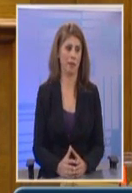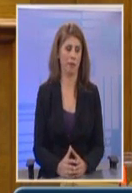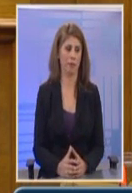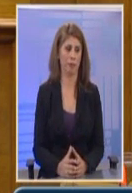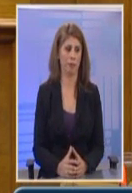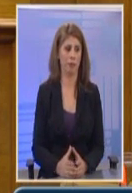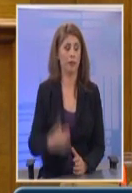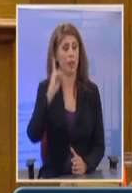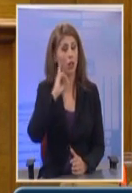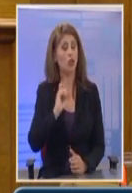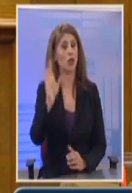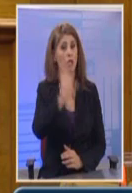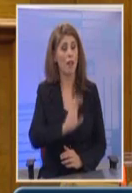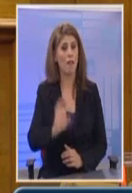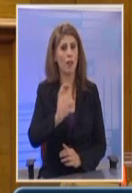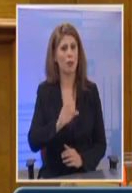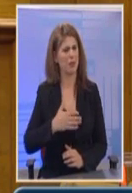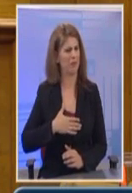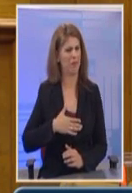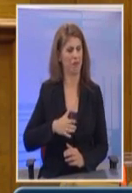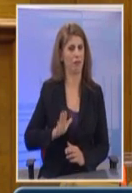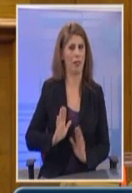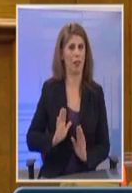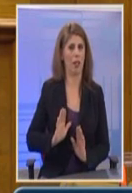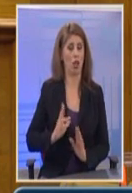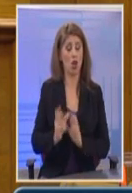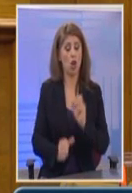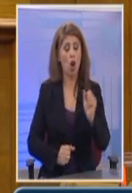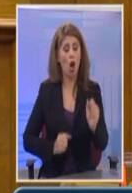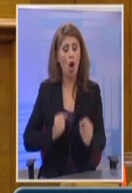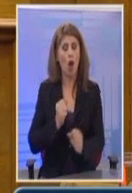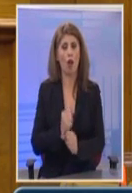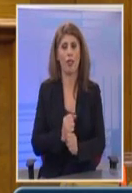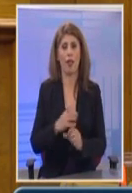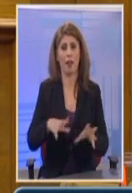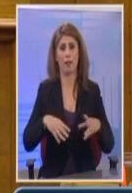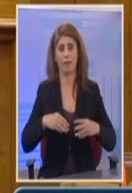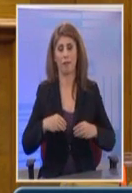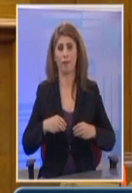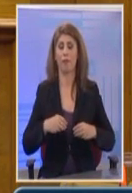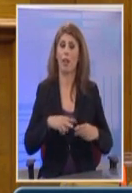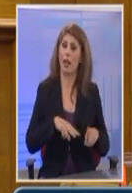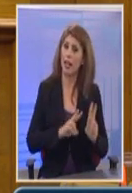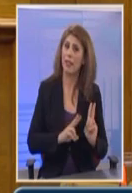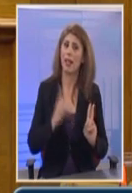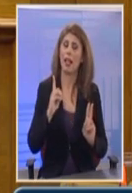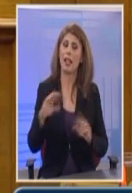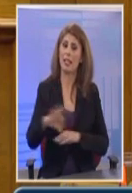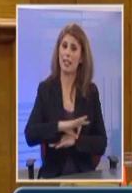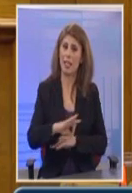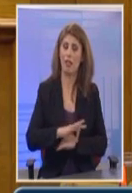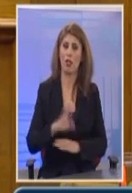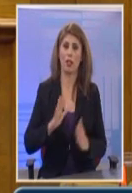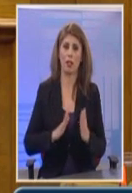γνωστό ότι η Ευρώπη δείχνει απροθυμία εδώ και χρόνια να υιοθετήσει και να υλοποιήσει ένα σχέδιο για